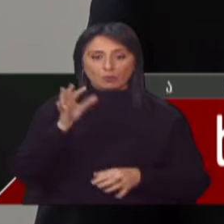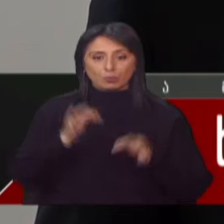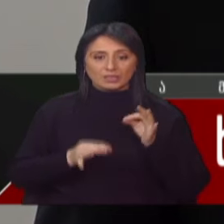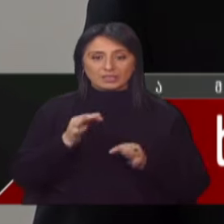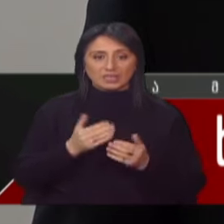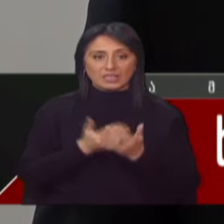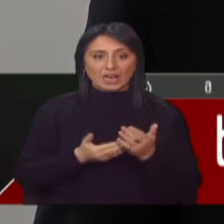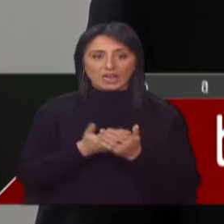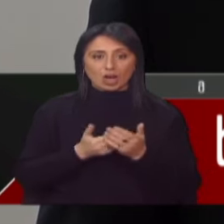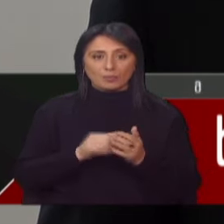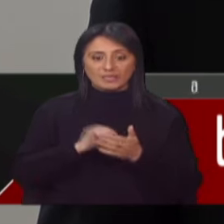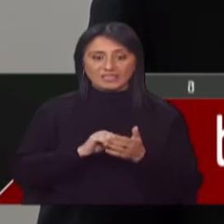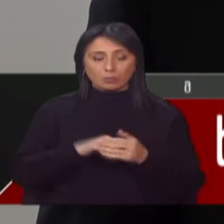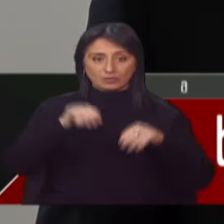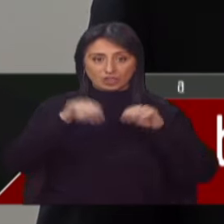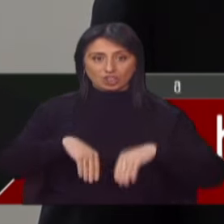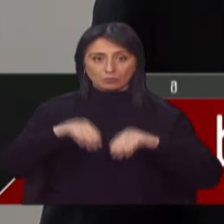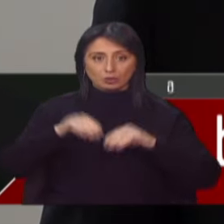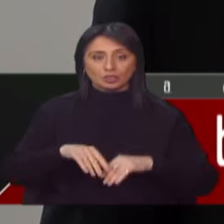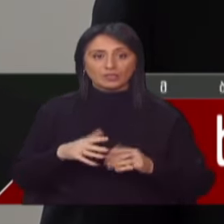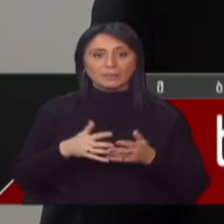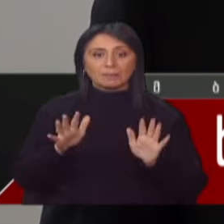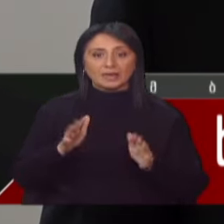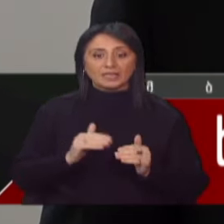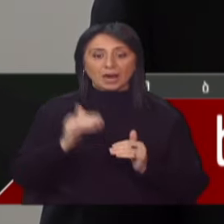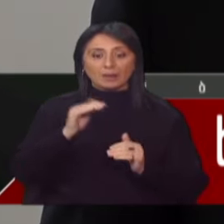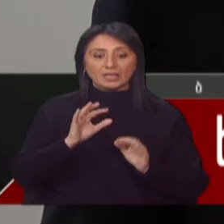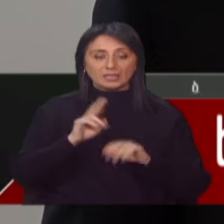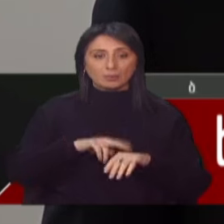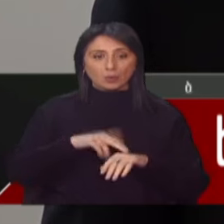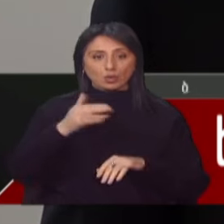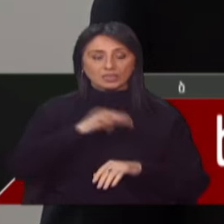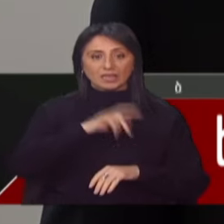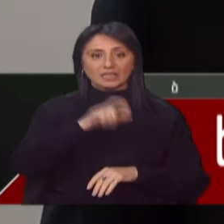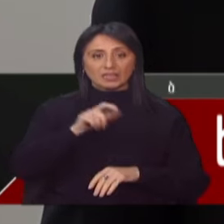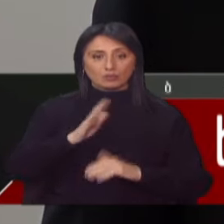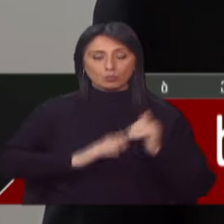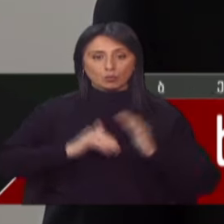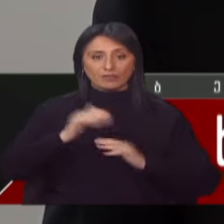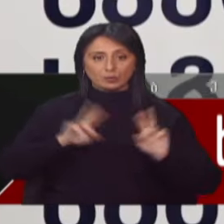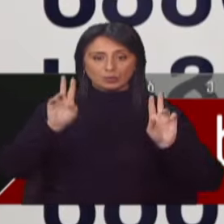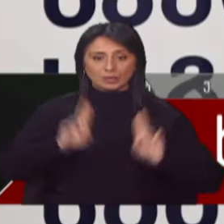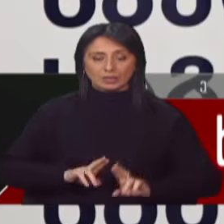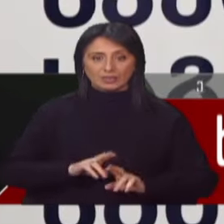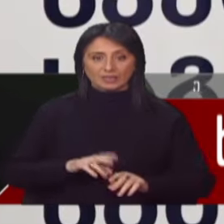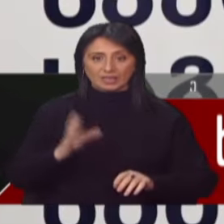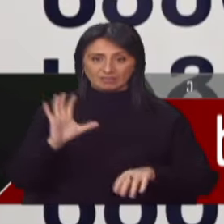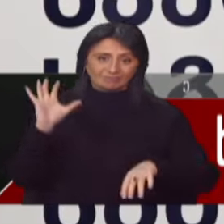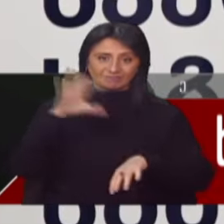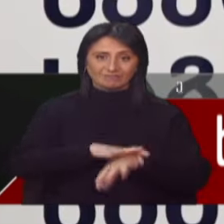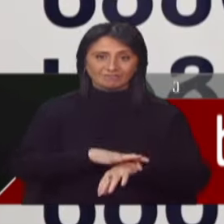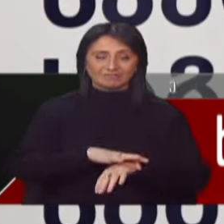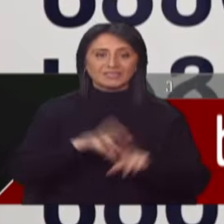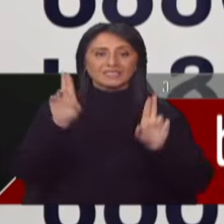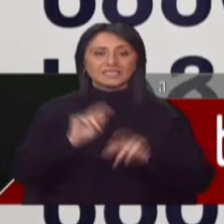sasamartlos rekomendatsiebis aputzolze shemushavda, uprometa daamakhlebs samartaldamtsaobis da tanamshumlebis profesiul standardebs. Helborkilebis